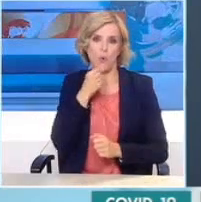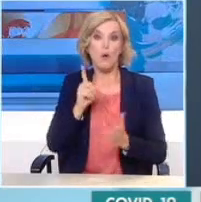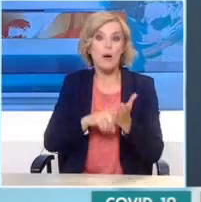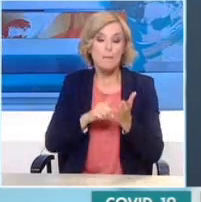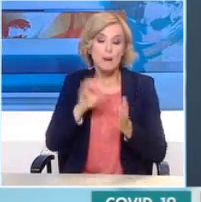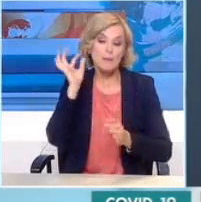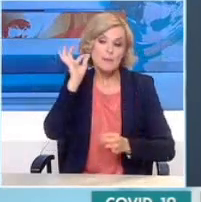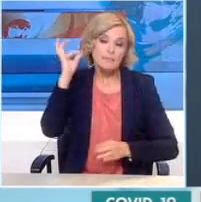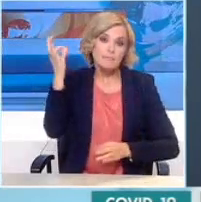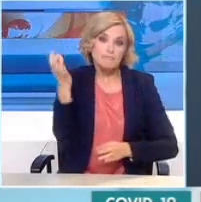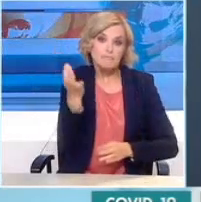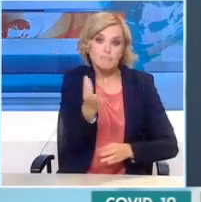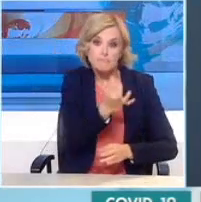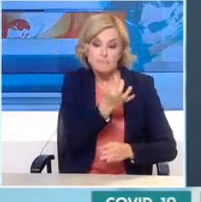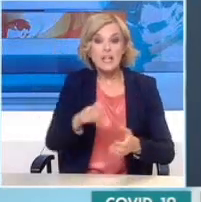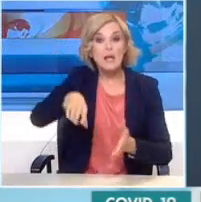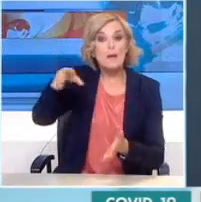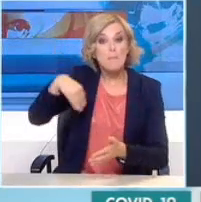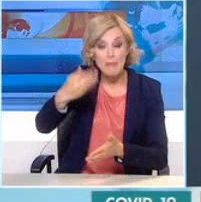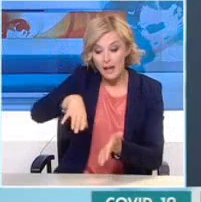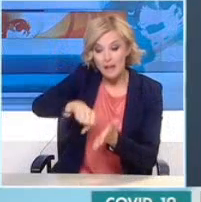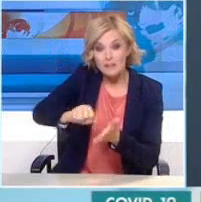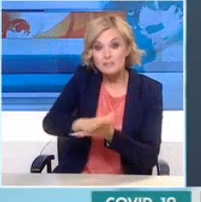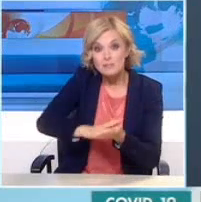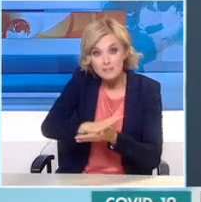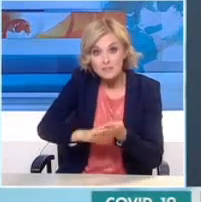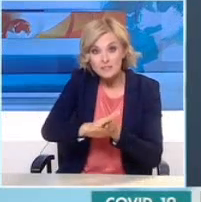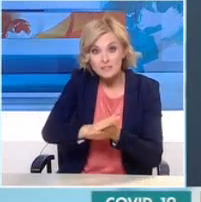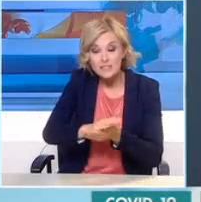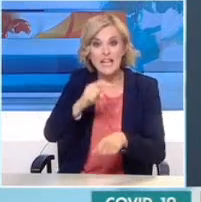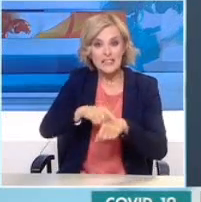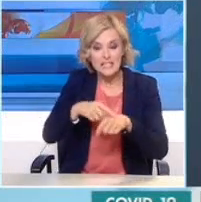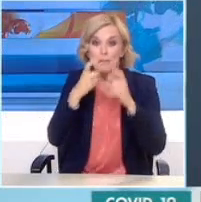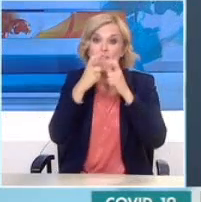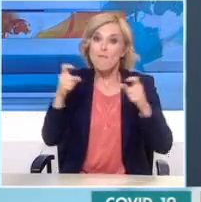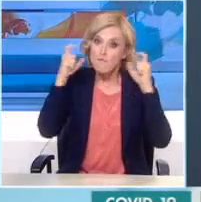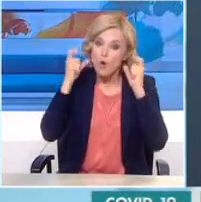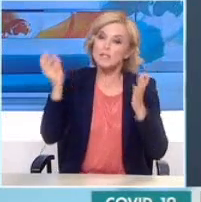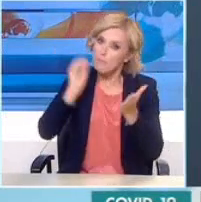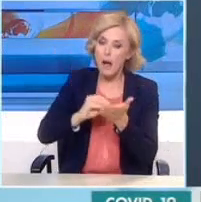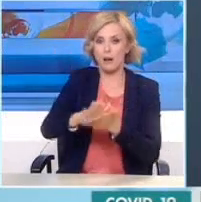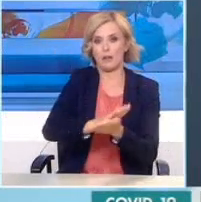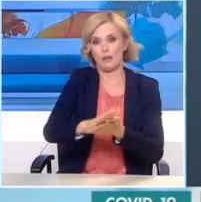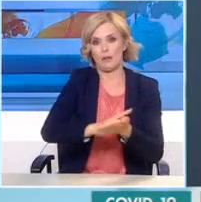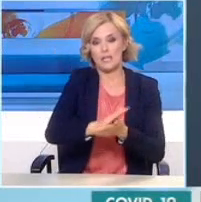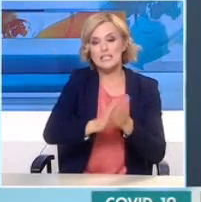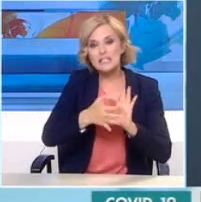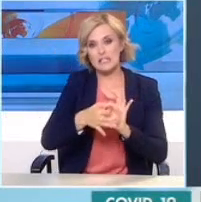ιό αν δεν έχεις χρησιμοποιήσει αντισηπτικό στο χέρι. Επίσης η Επιτροπή